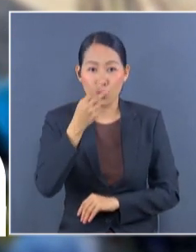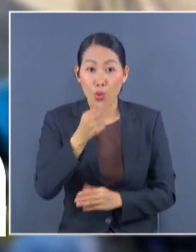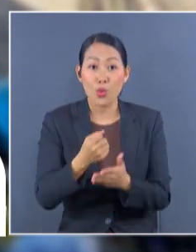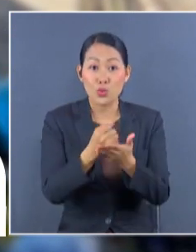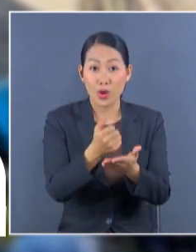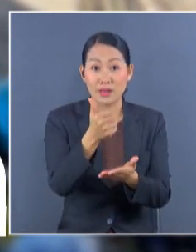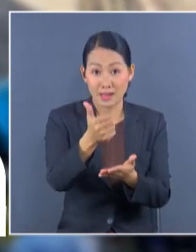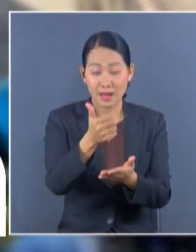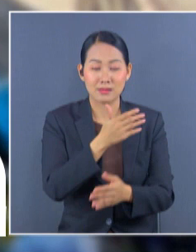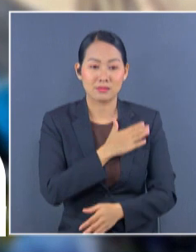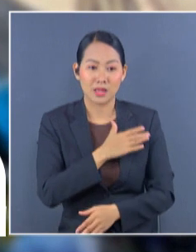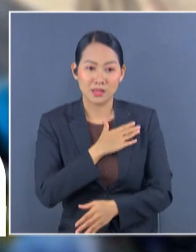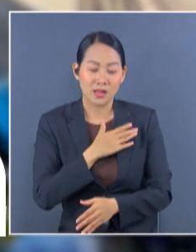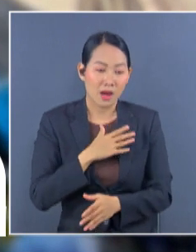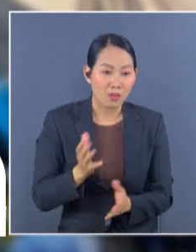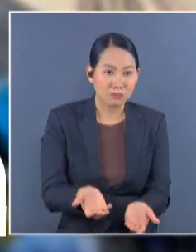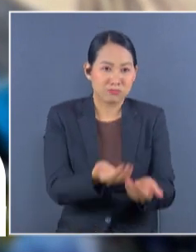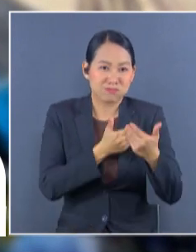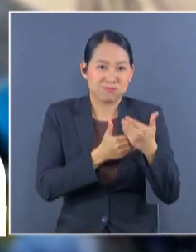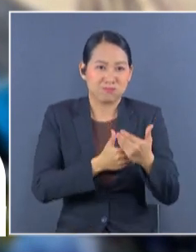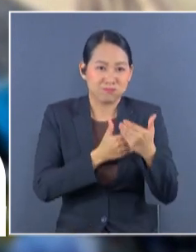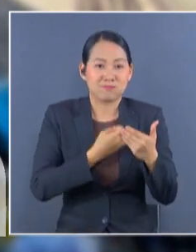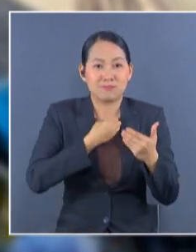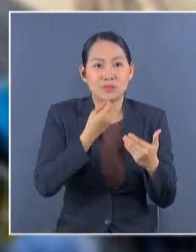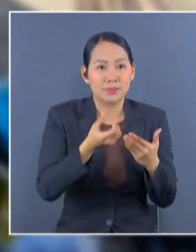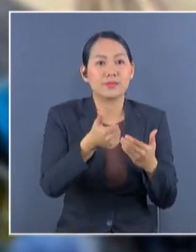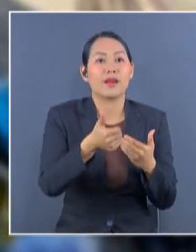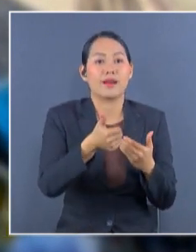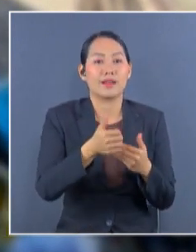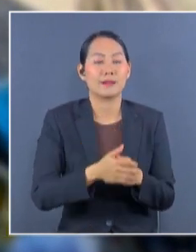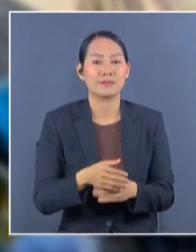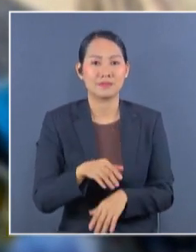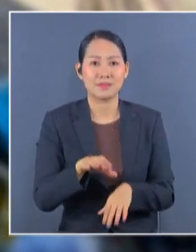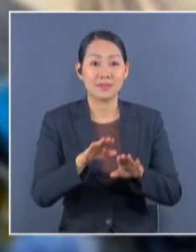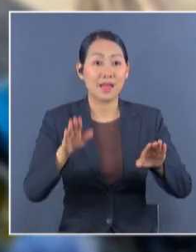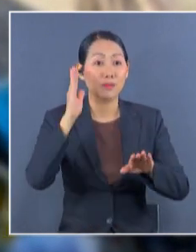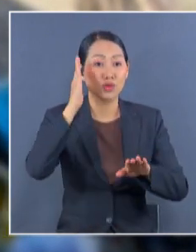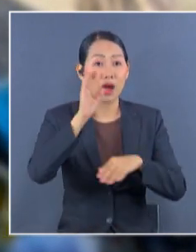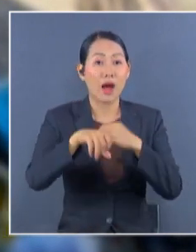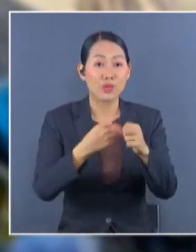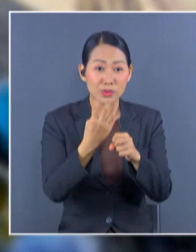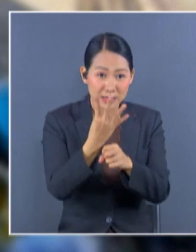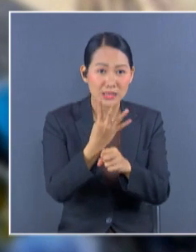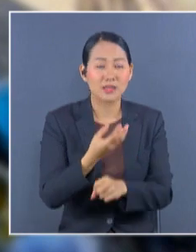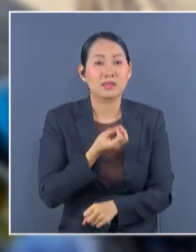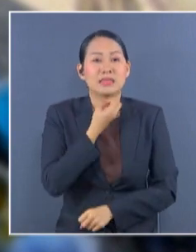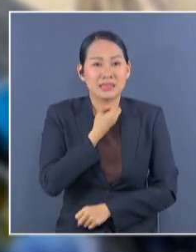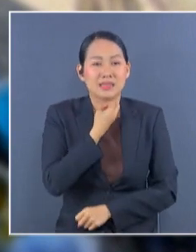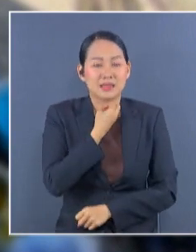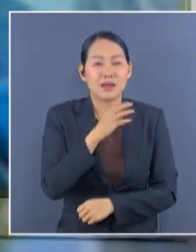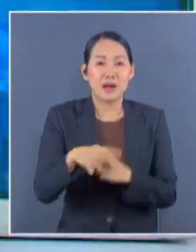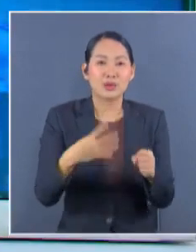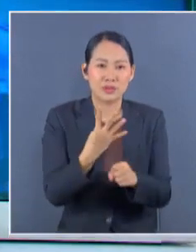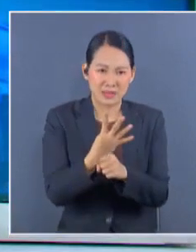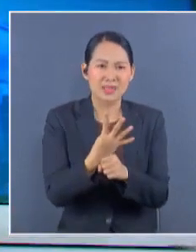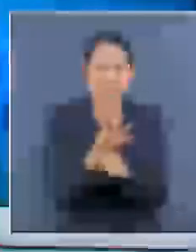ท้ายช่วยเหลือน้องได้เด็กชายคนนี้อายุเพียงแค่4ขวบเท่านั้นเอง นี่คือเหตุการณ์ใกล้ตัวมากเลยค่ะ ใกล้ตัวมาก เด็กๆทุกคนเนี่ยกับ